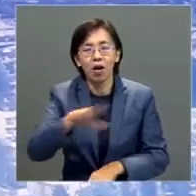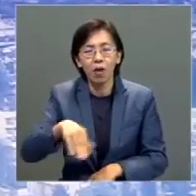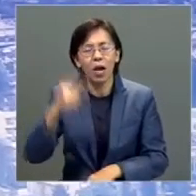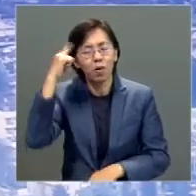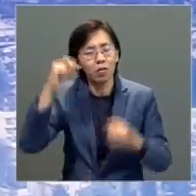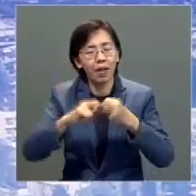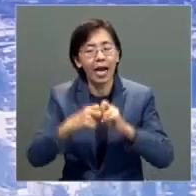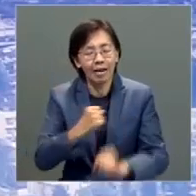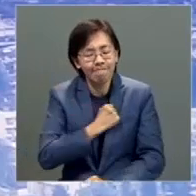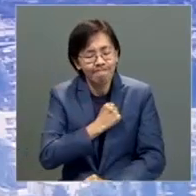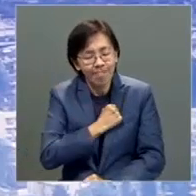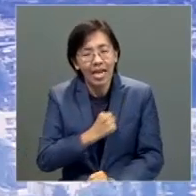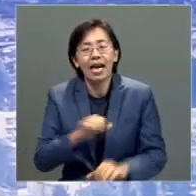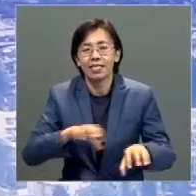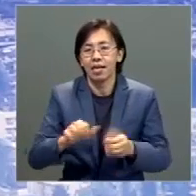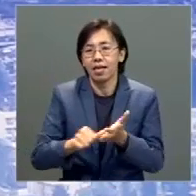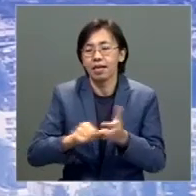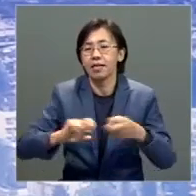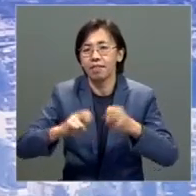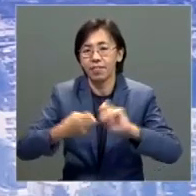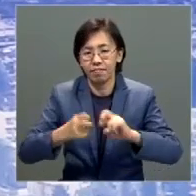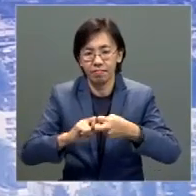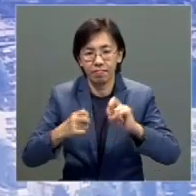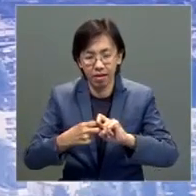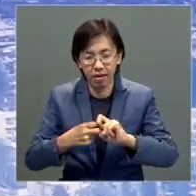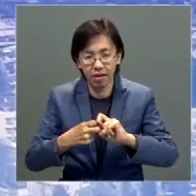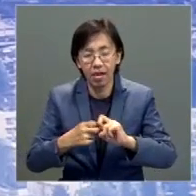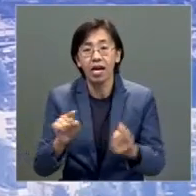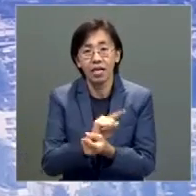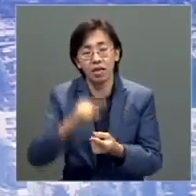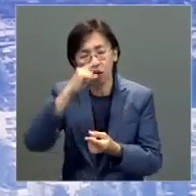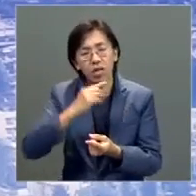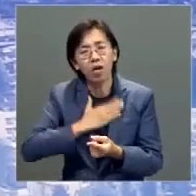ยกันแล้วก็หาหนทางในการจัดการแก้ไขในระบบของสังคมของไทยเราด้วยนะครับ